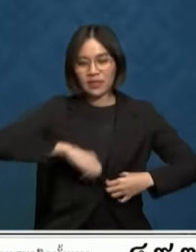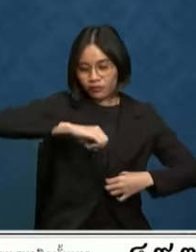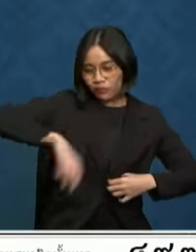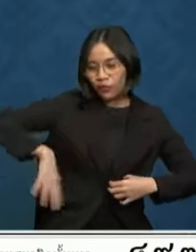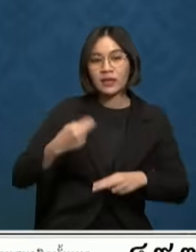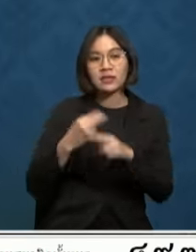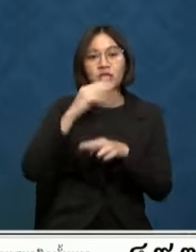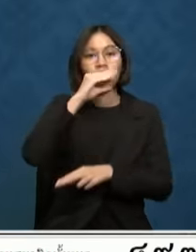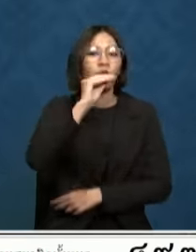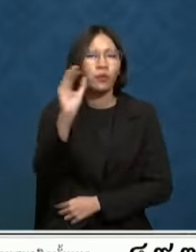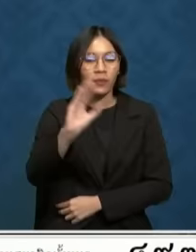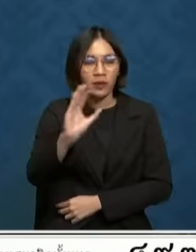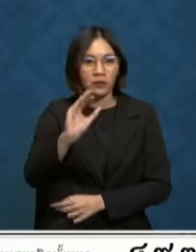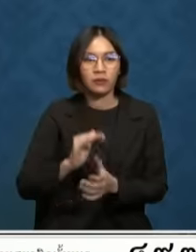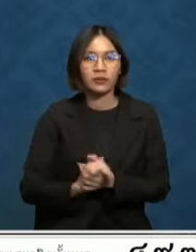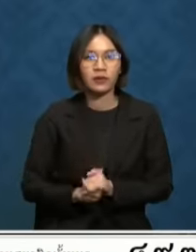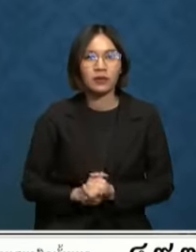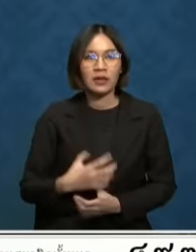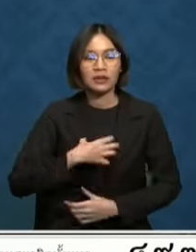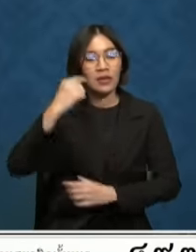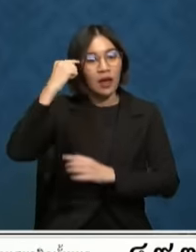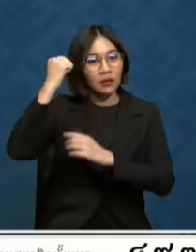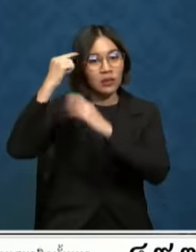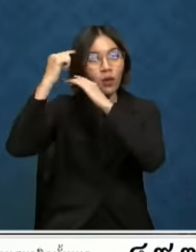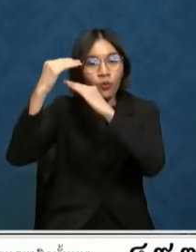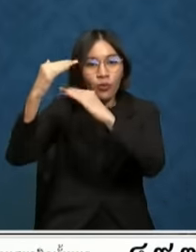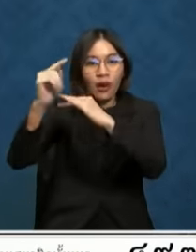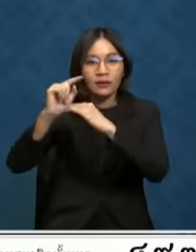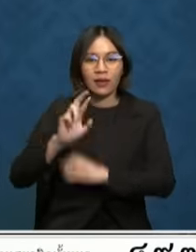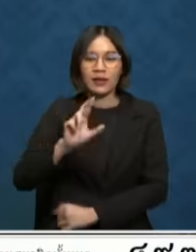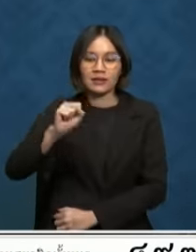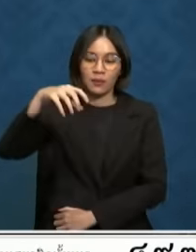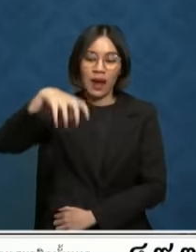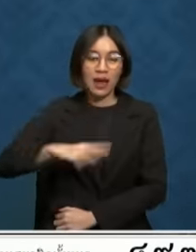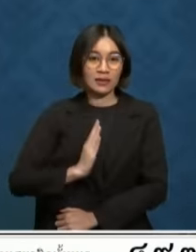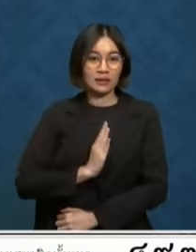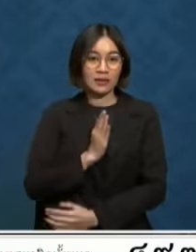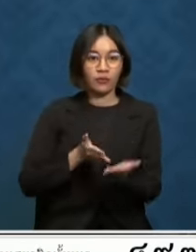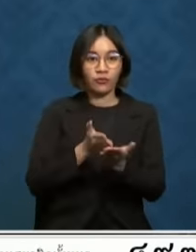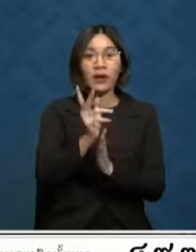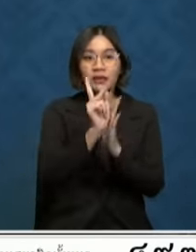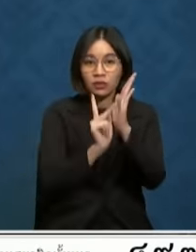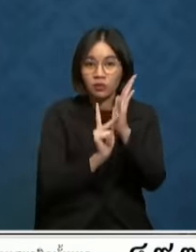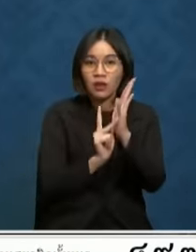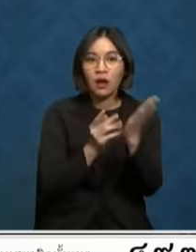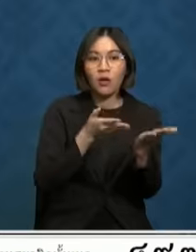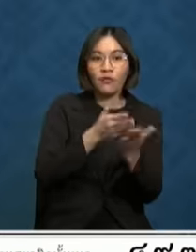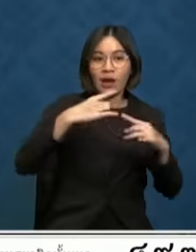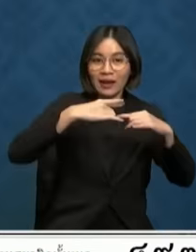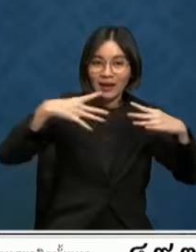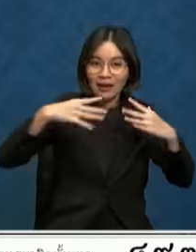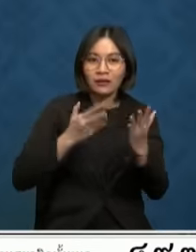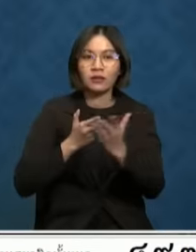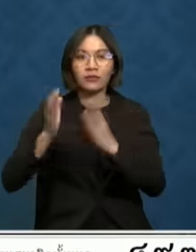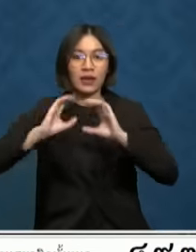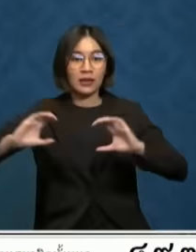เอ่ยชื่อท่านจึงหวังเป็นอย่างยิ่งว่าสภาอันทรงเกียรติฝ่ายนิติบัญญัติไม่ว่าฝ่ายค้านหรือฝ่าย